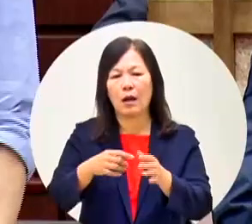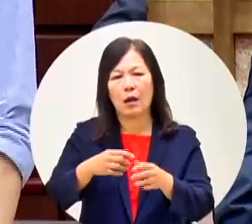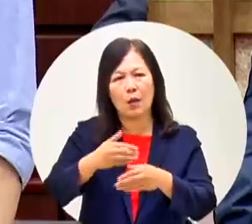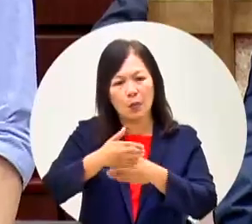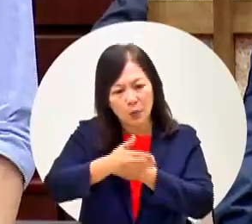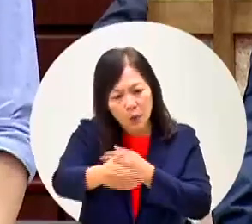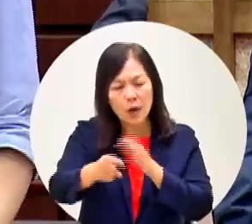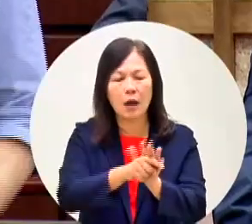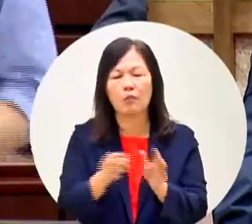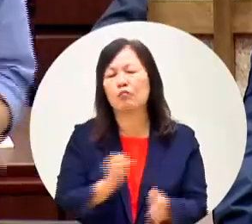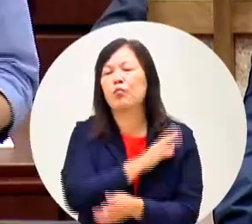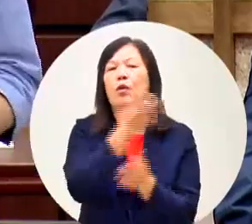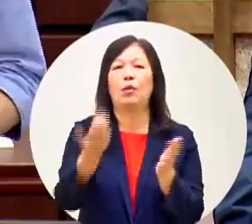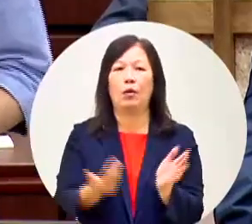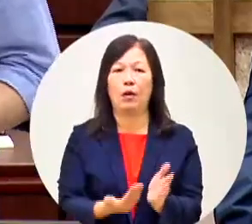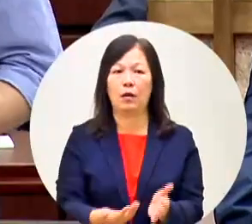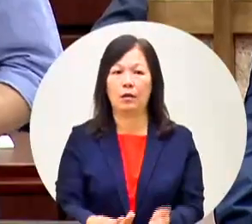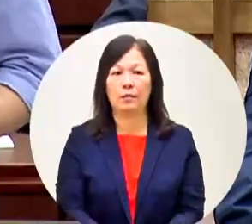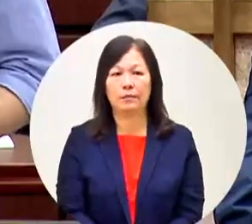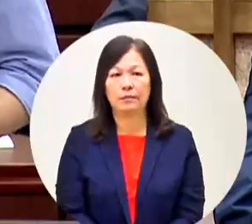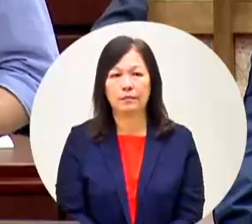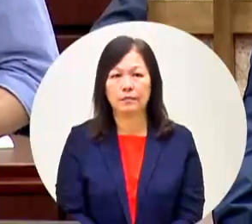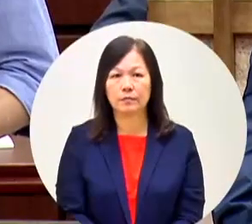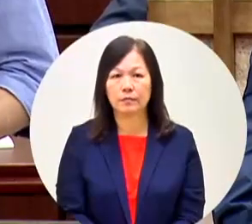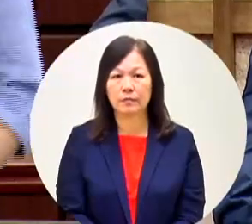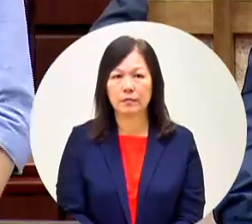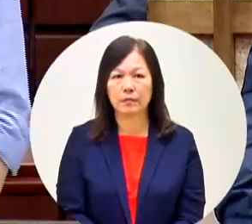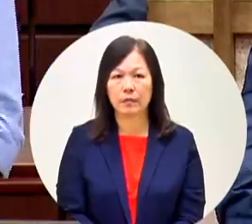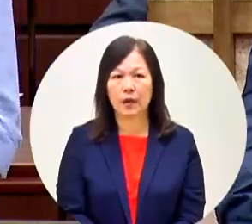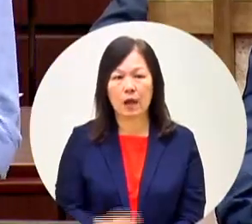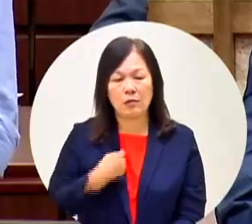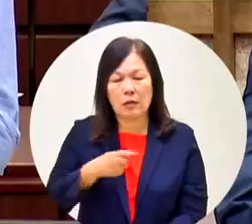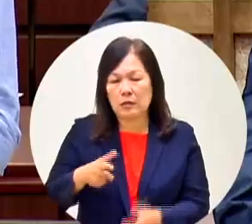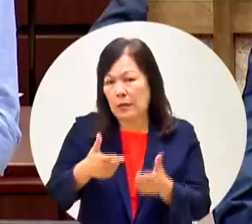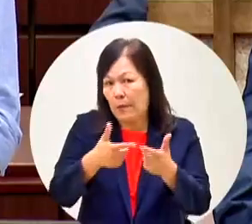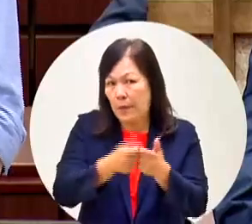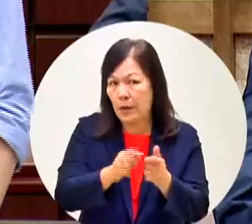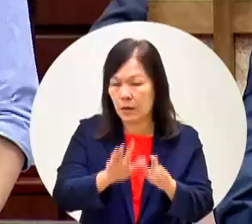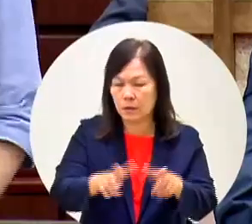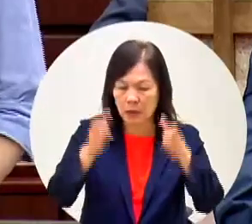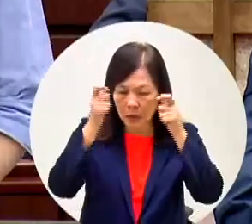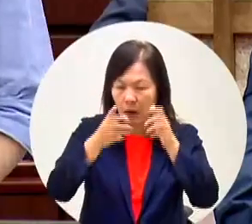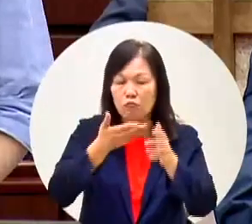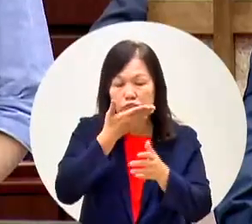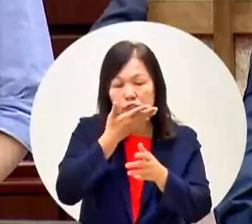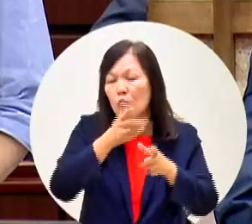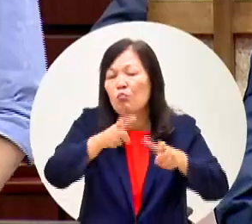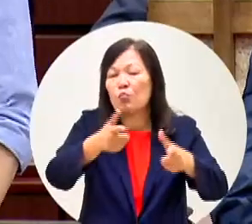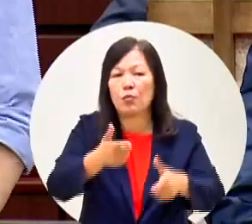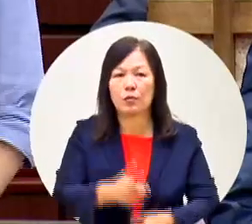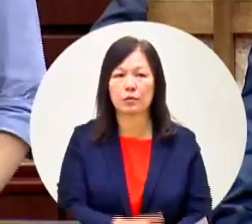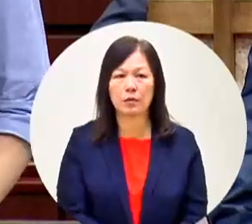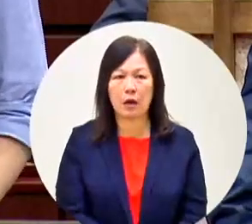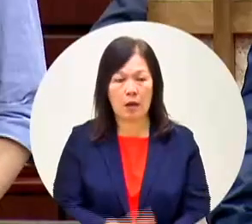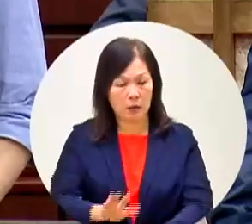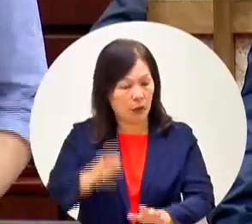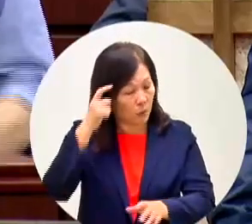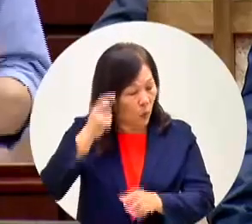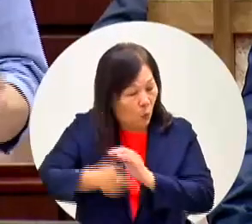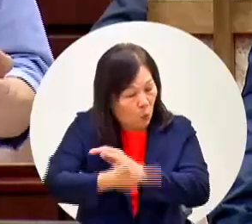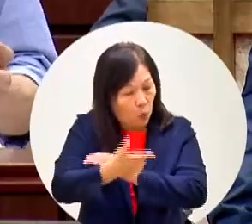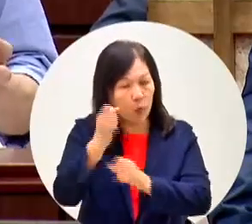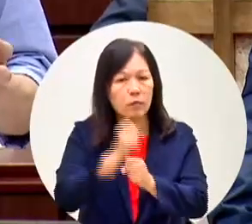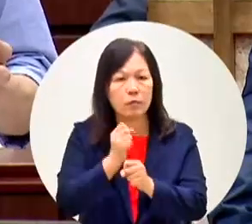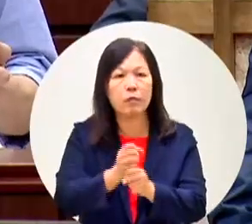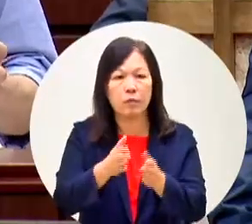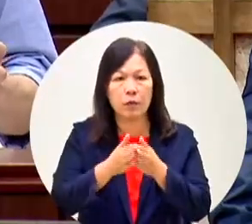信不是符合现在高雄利益。我们现在要赶快做。那再来，高雄市民刹